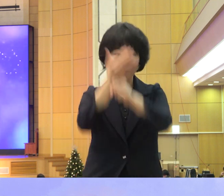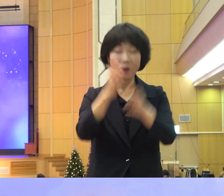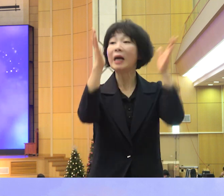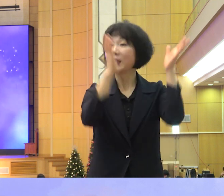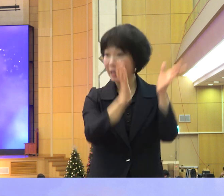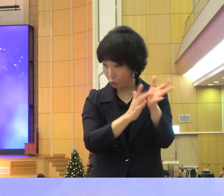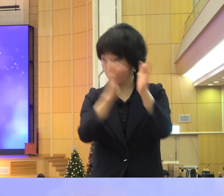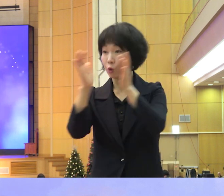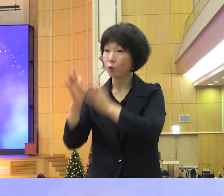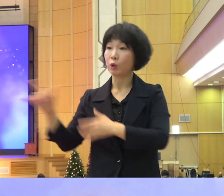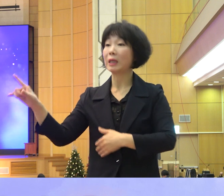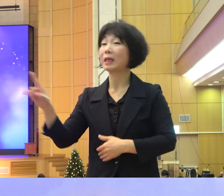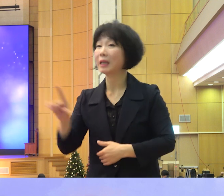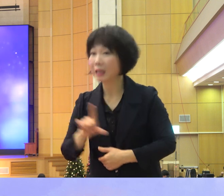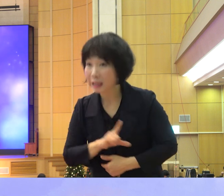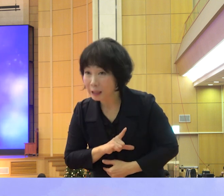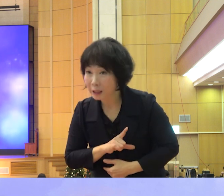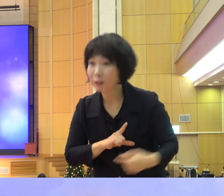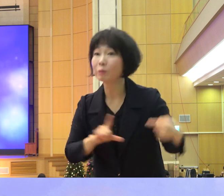전해주어요. 예수